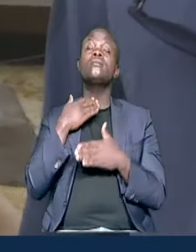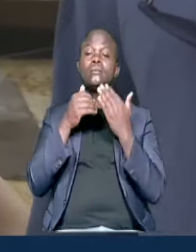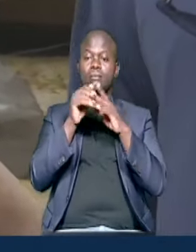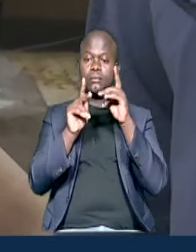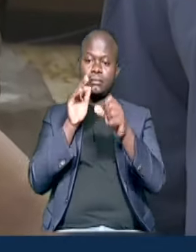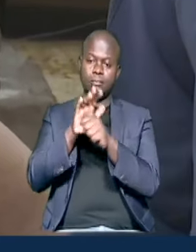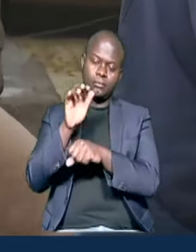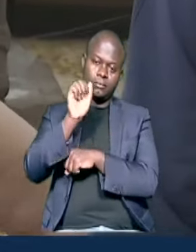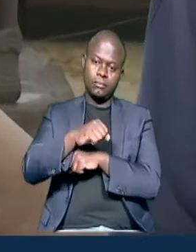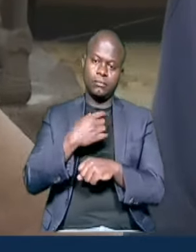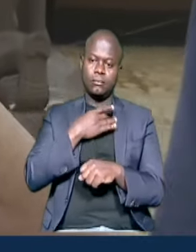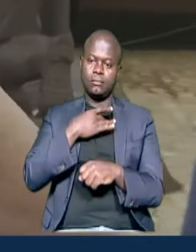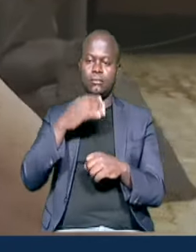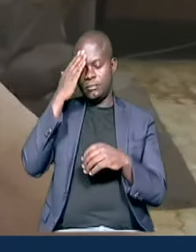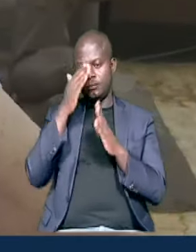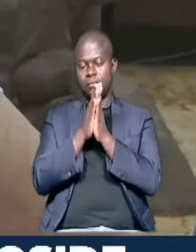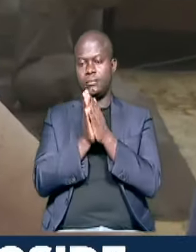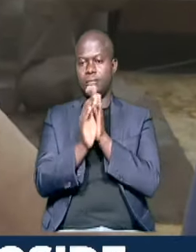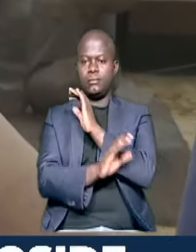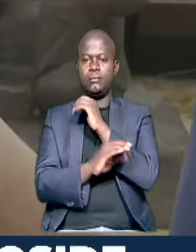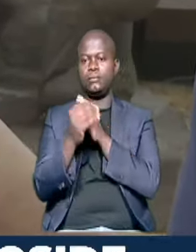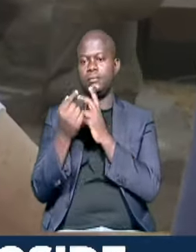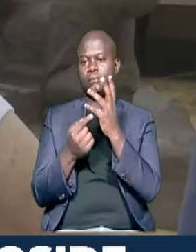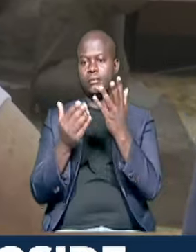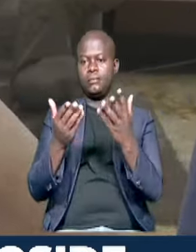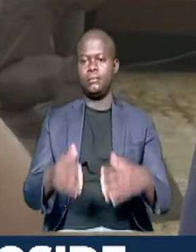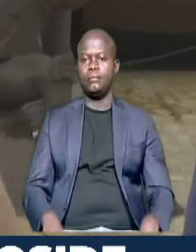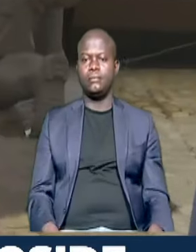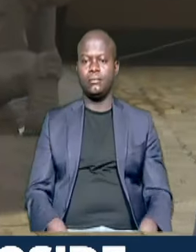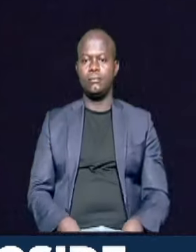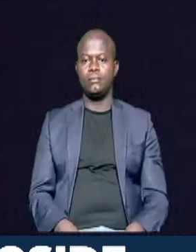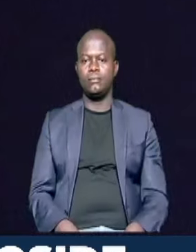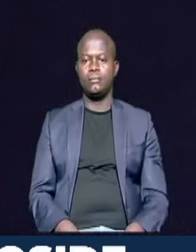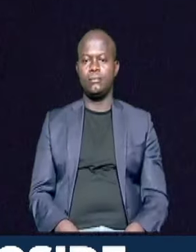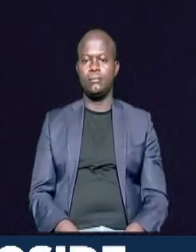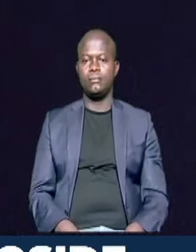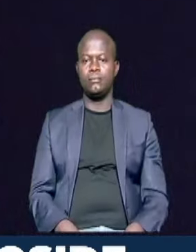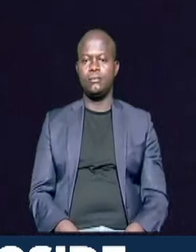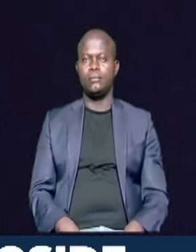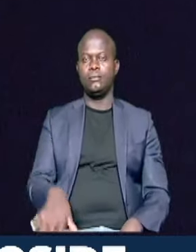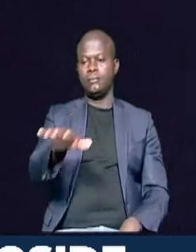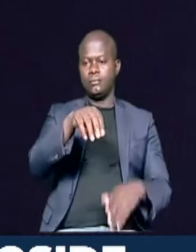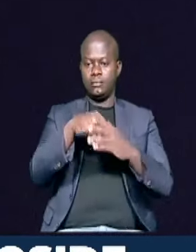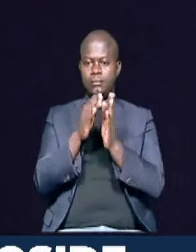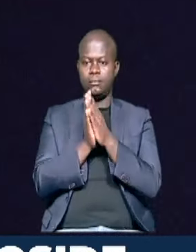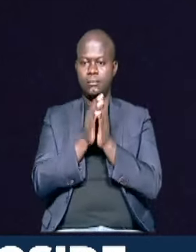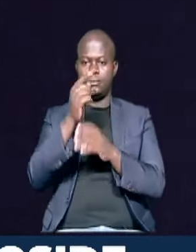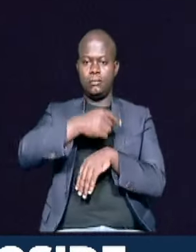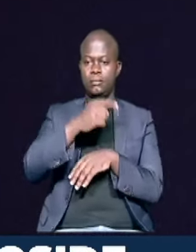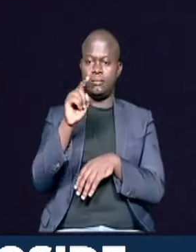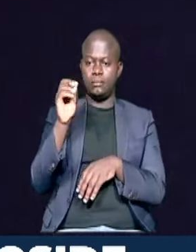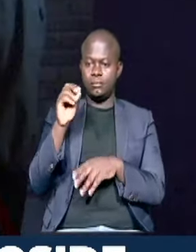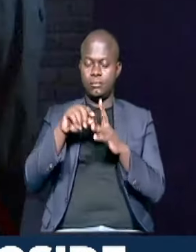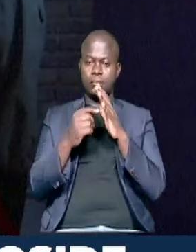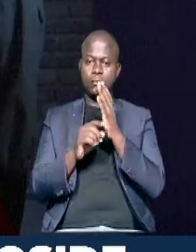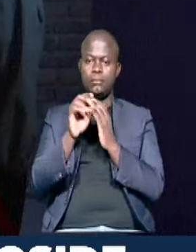barushaho kwasura bakamenya amateka y'iki gihugu. People will be aware of what has gone on. Ningoro ibumbatiye amateka y'iminsi 100 ihera ku